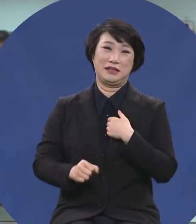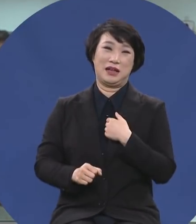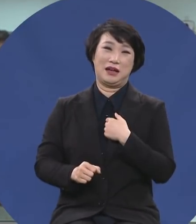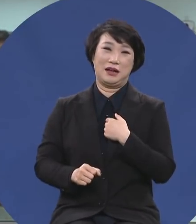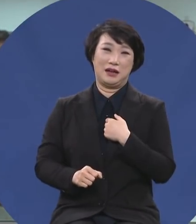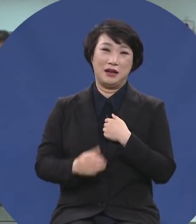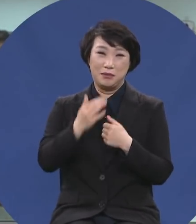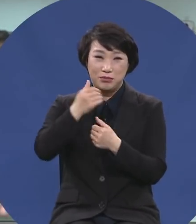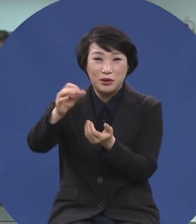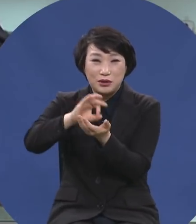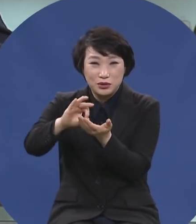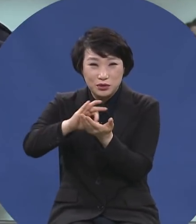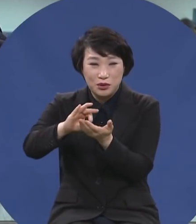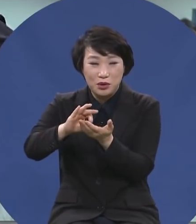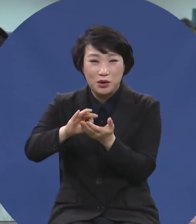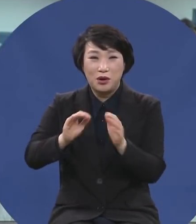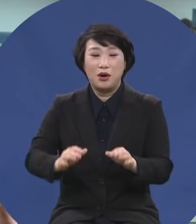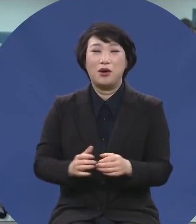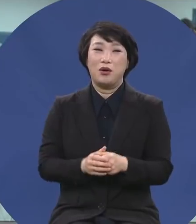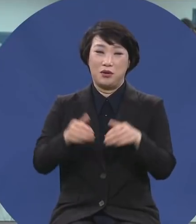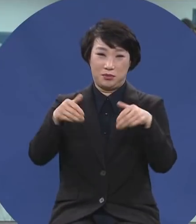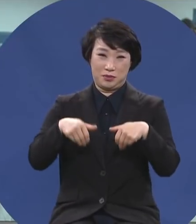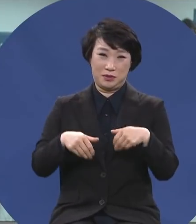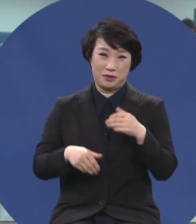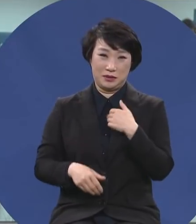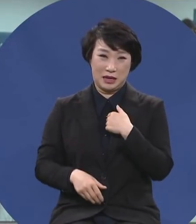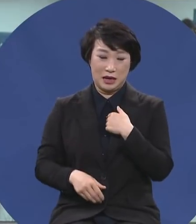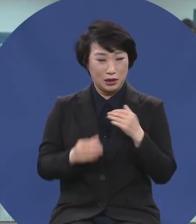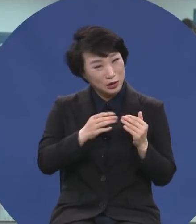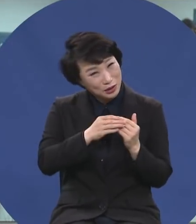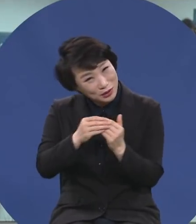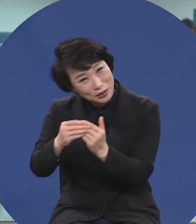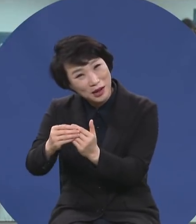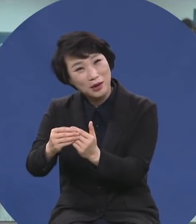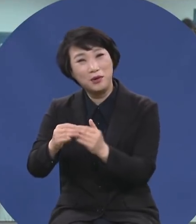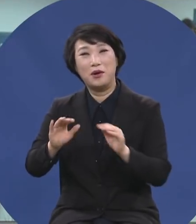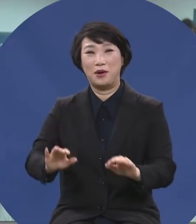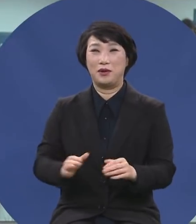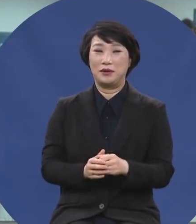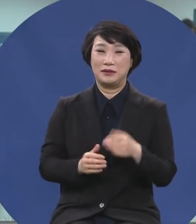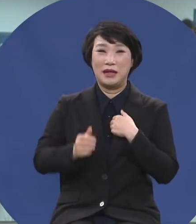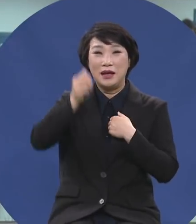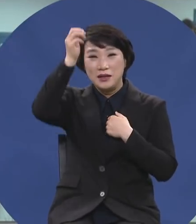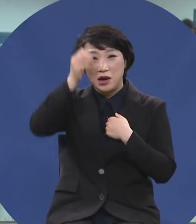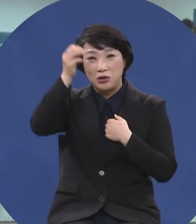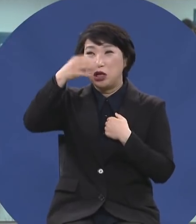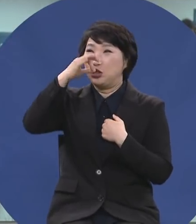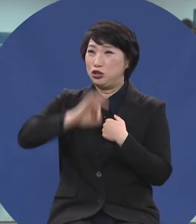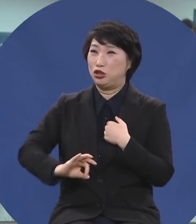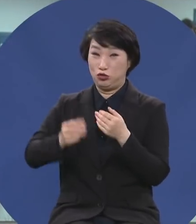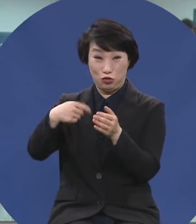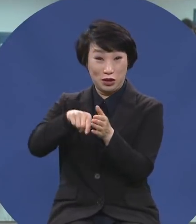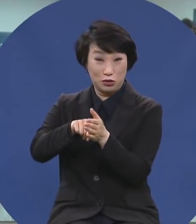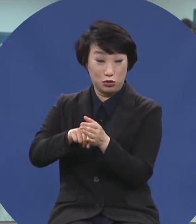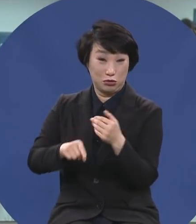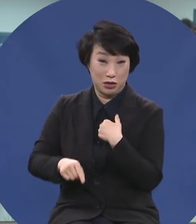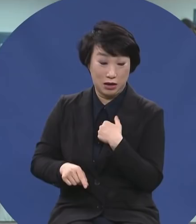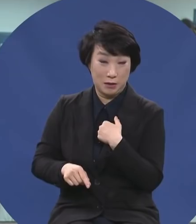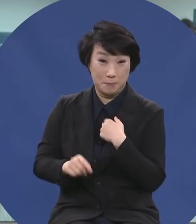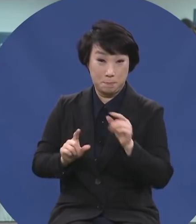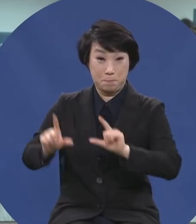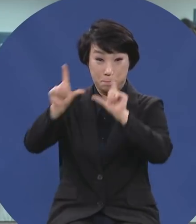마음대로 쓰시고 사용하고 인도하고, 그래서 내 영혼의 실리를 위해서